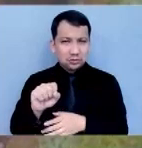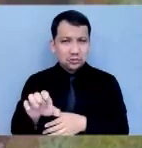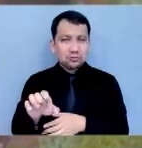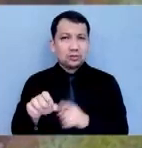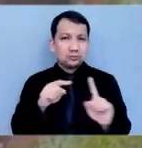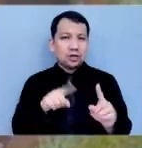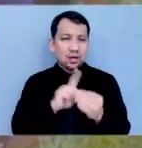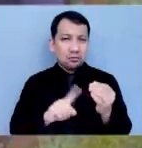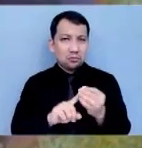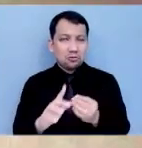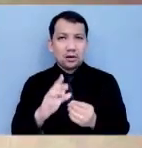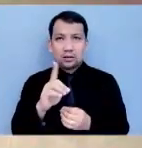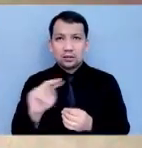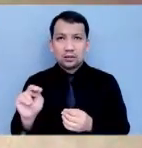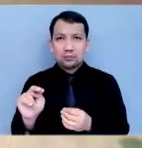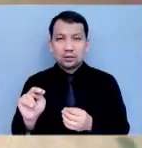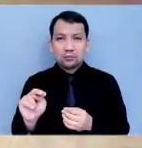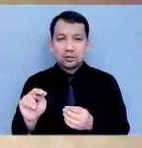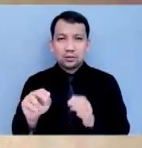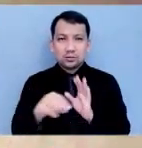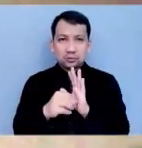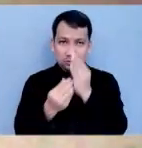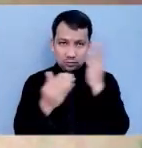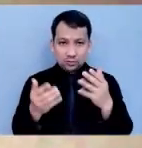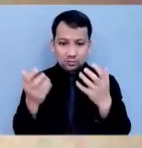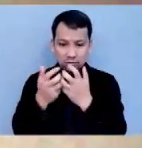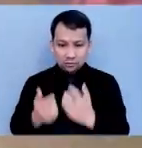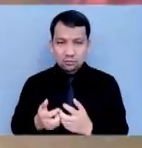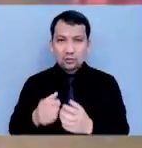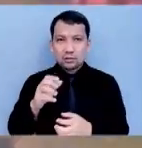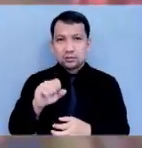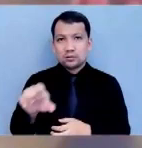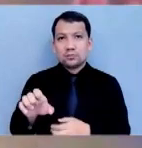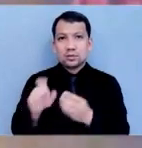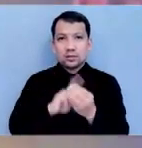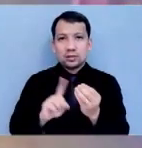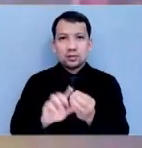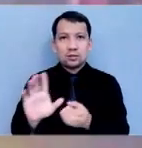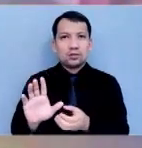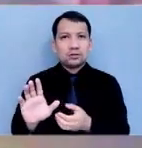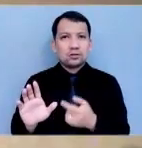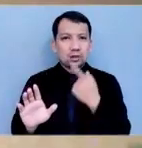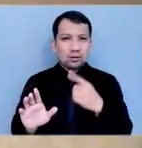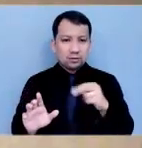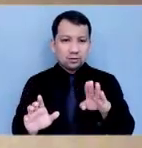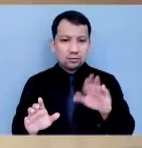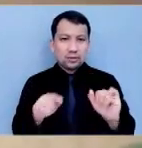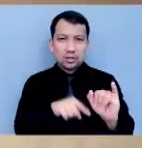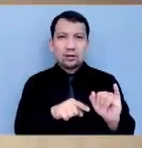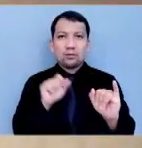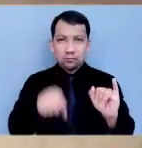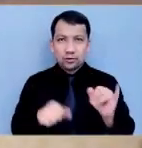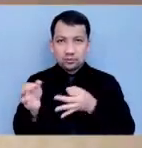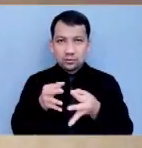sa usapin ng DNA sample ng mga akusado na nagmatch sa crime scene, sinabi ni Remulla na ang NBI lang ang